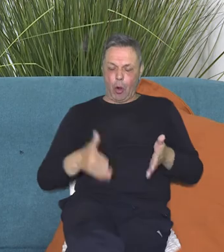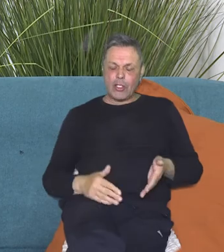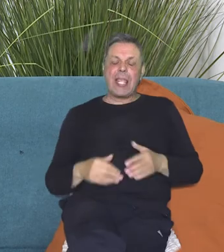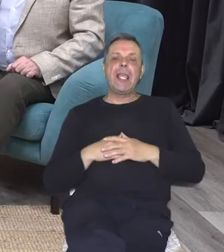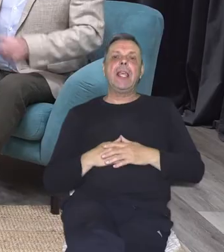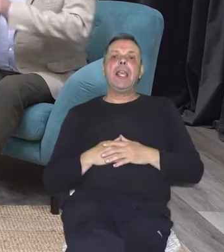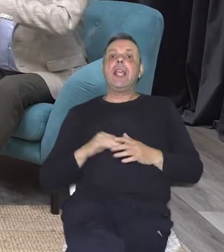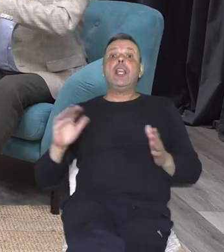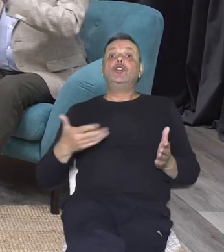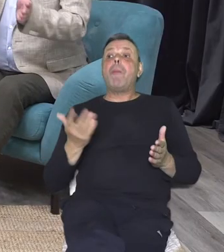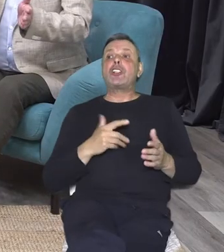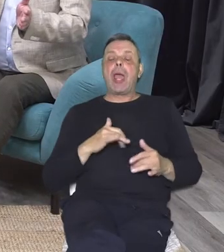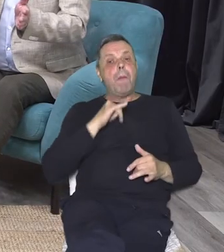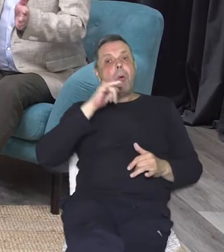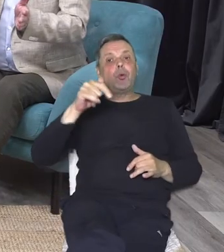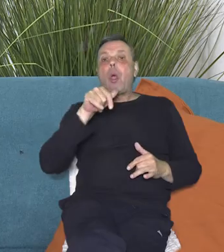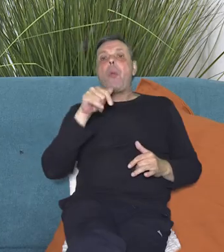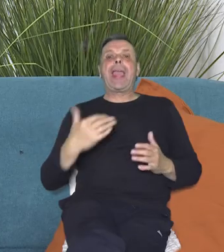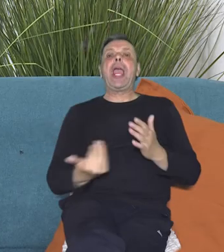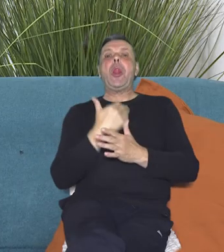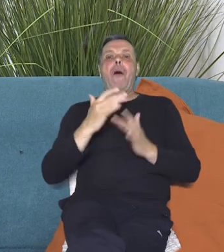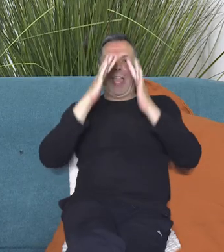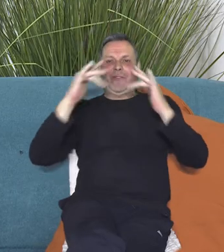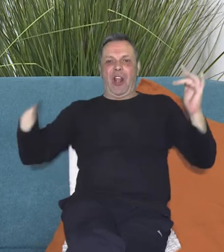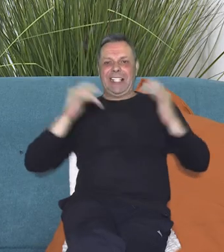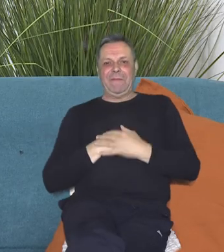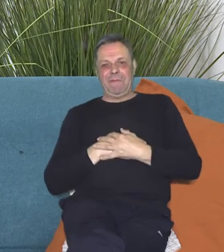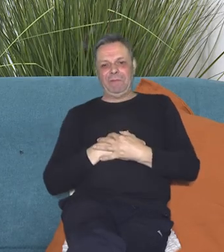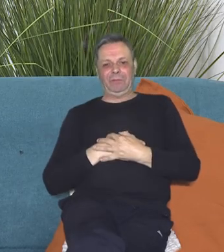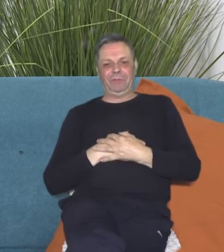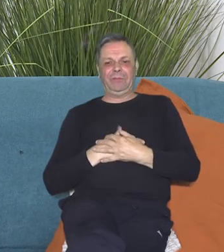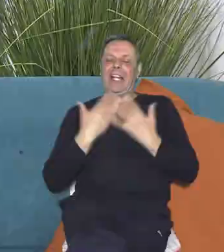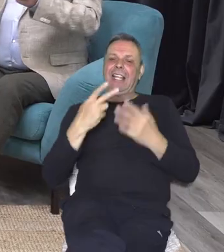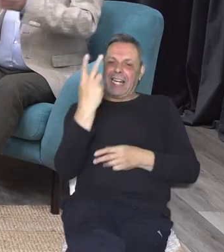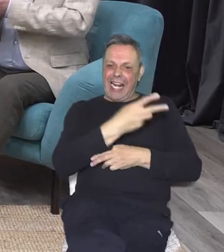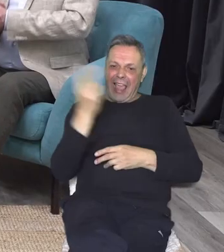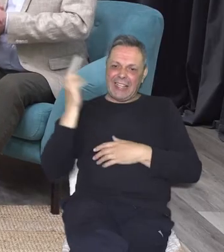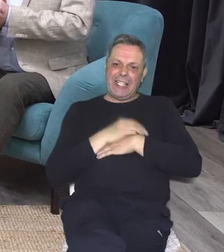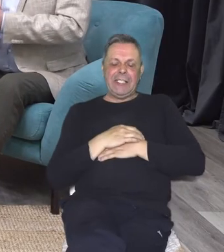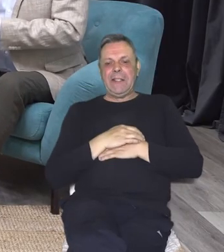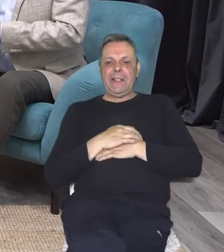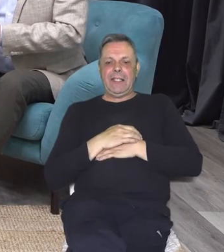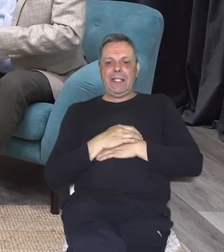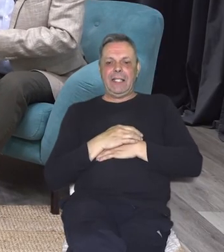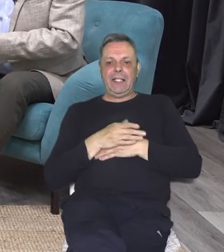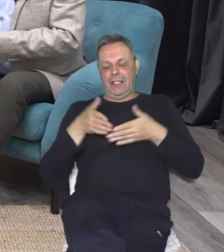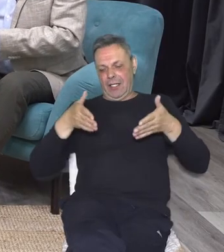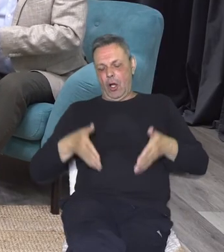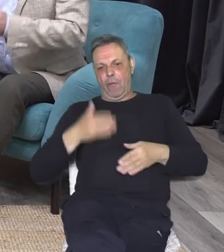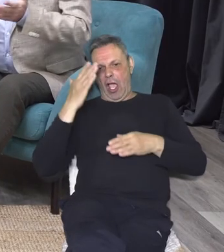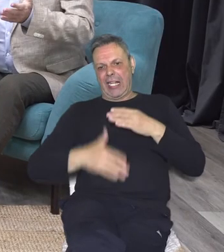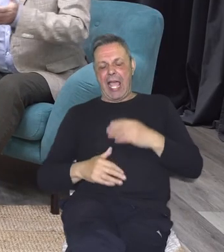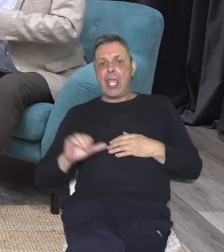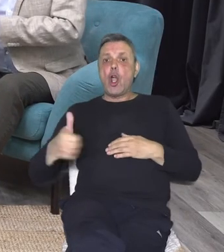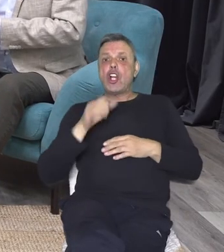odvojili vrijeme i što brže na neki dvor. Hvala vam. Drage gledateljice i gledatelji,